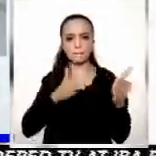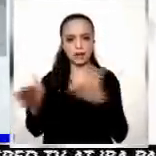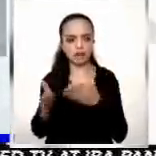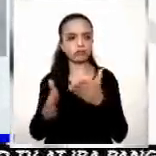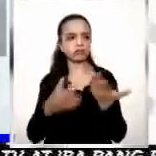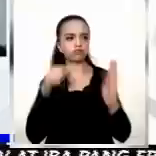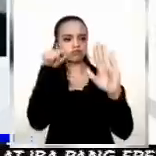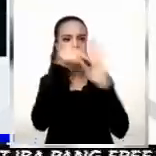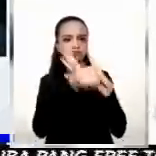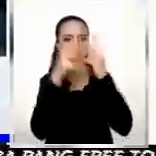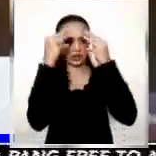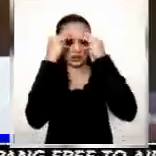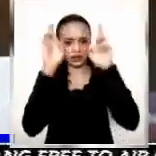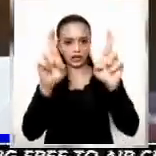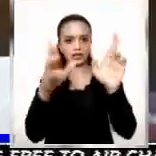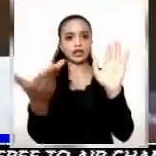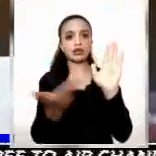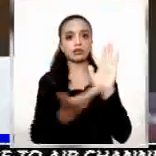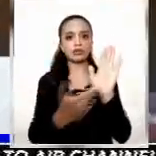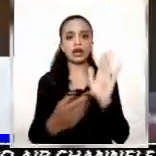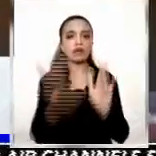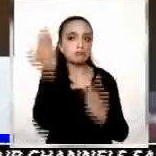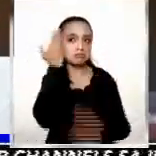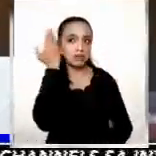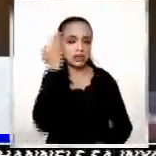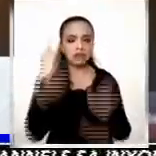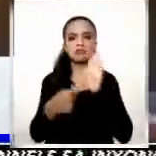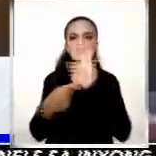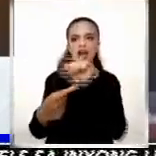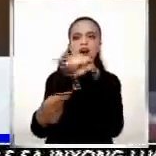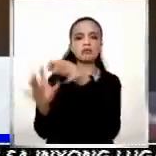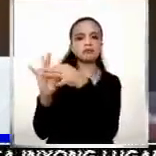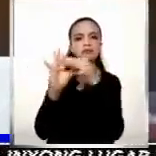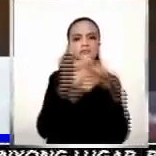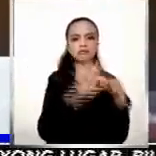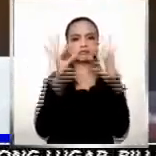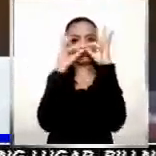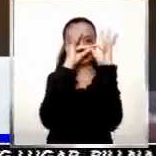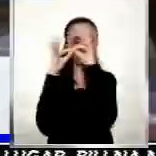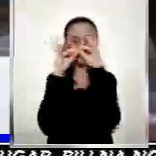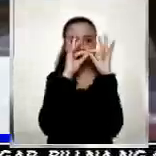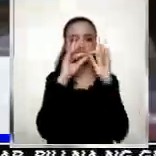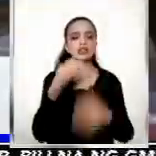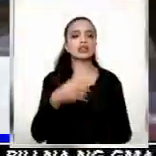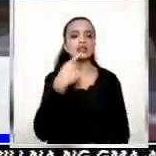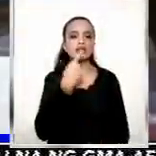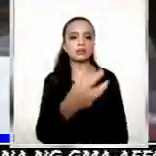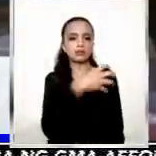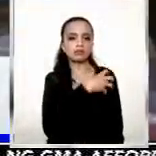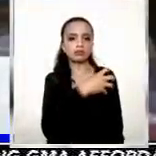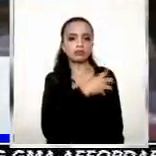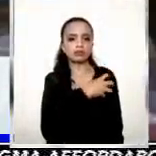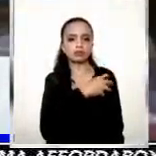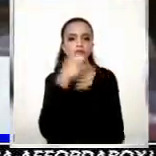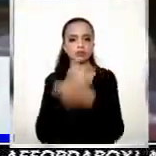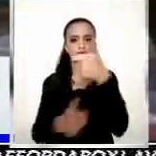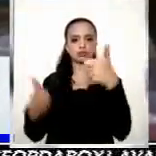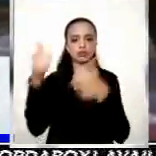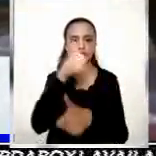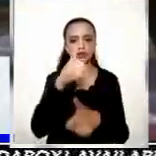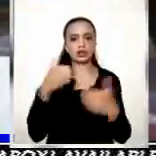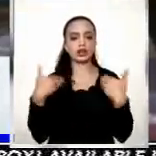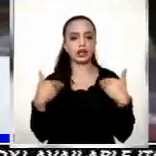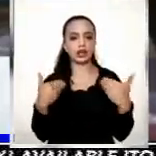siya sa illegal drug trade. Ayon kay Police Master Sergeant Jose J. Senario, inutusan daw siya ni Noy Samar Police